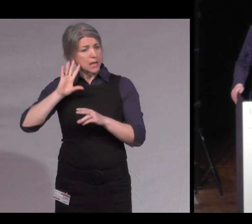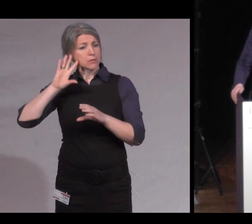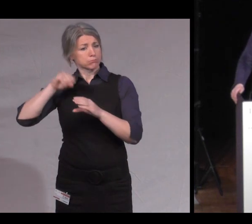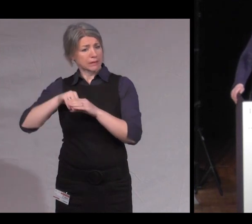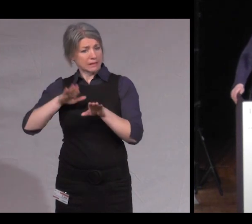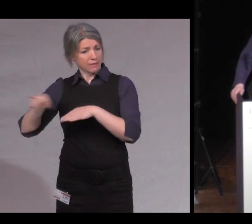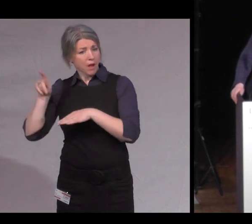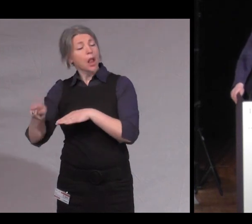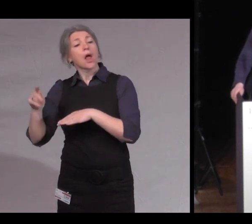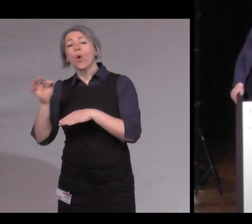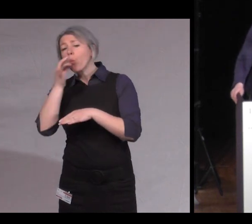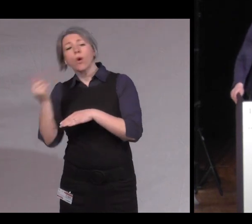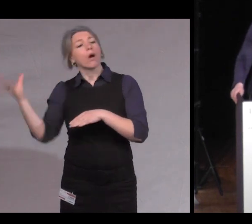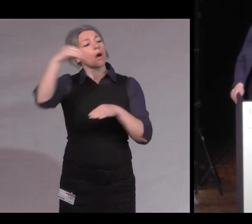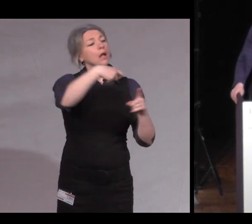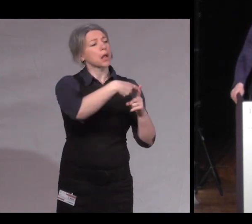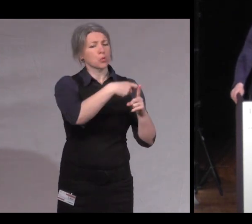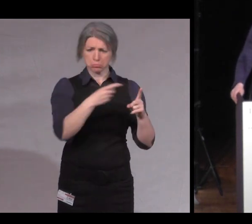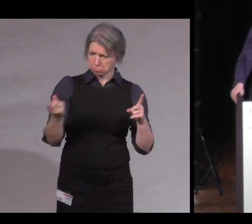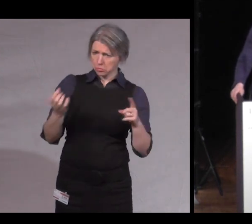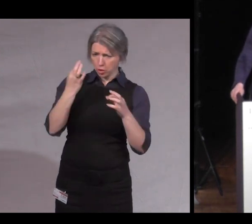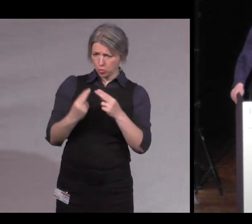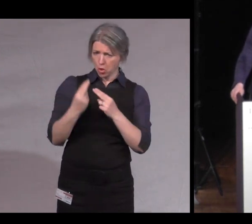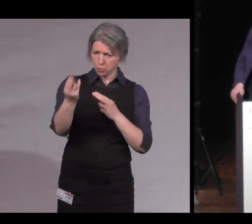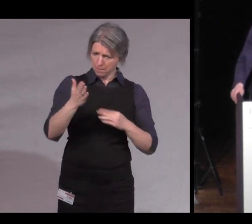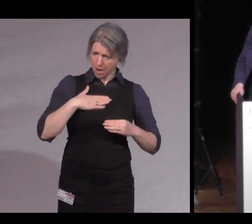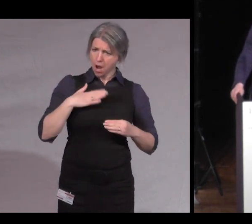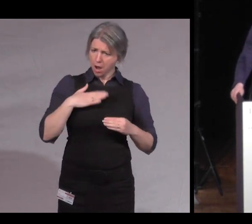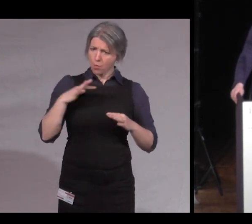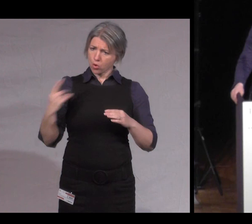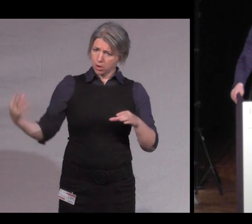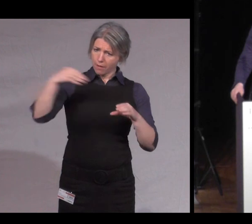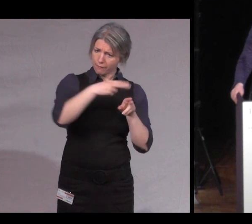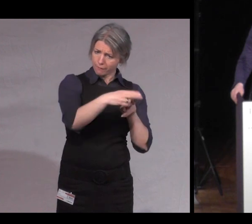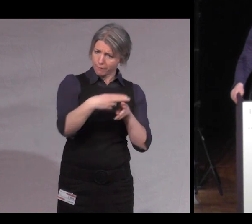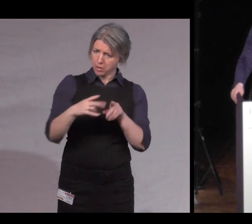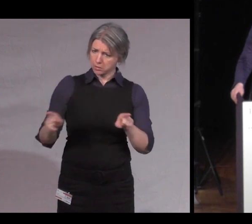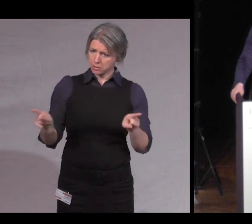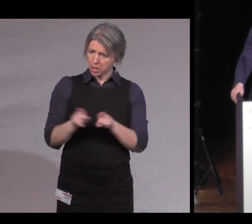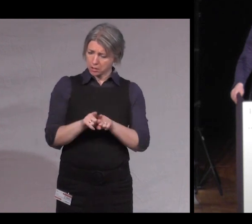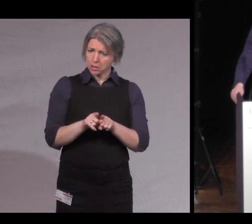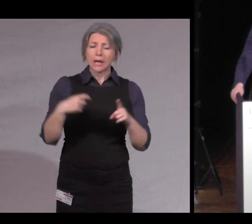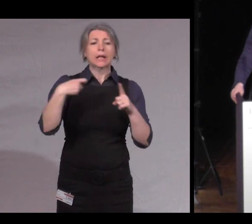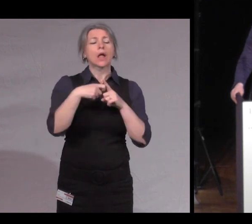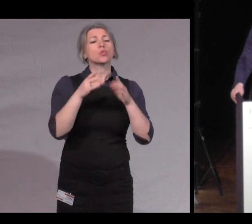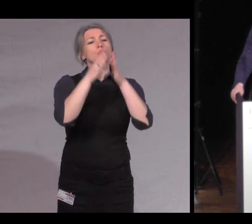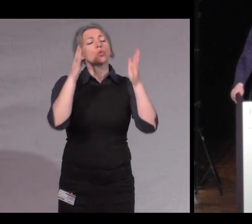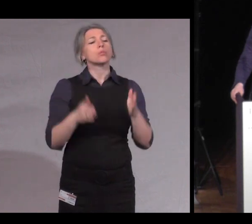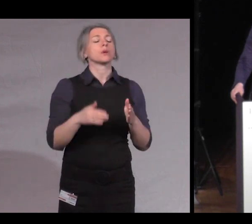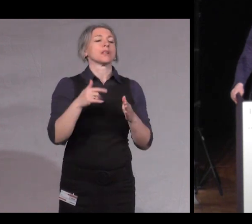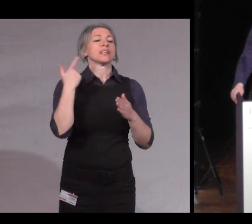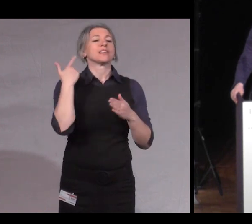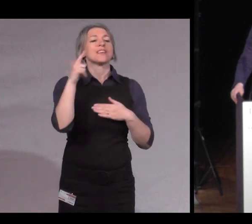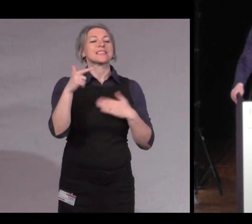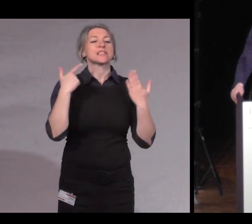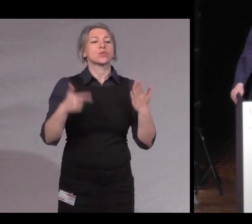to jednoduché. Máme pacienty z Moravy. Kladruby mají kapacitu 270 lůžek. Bohužel